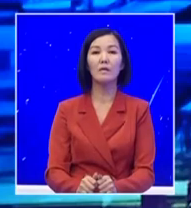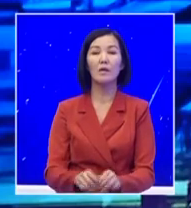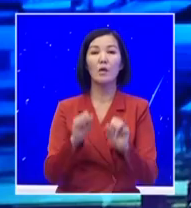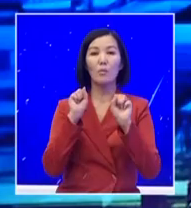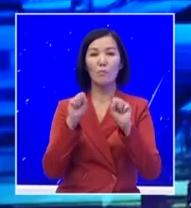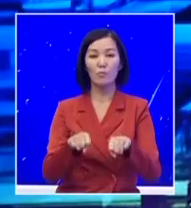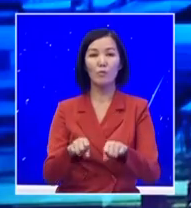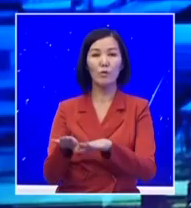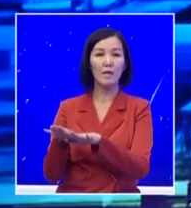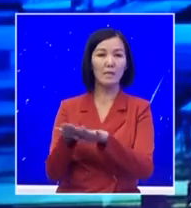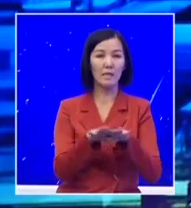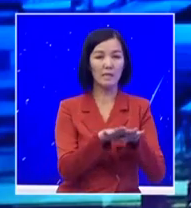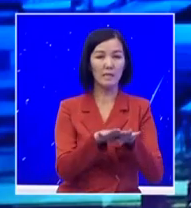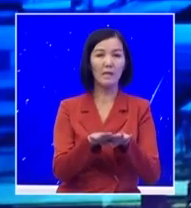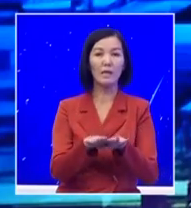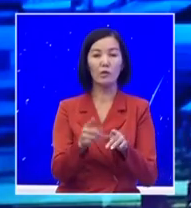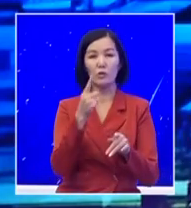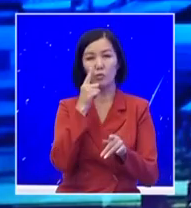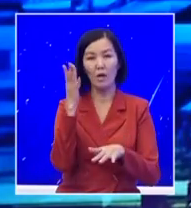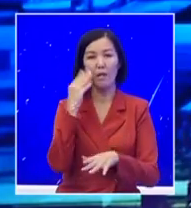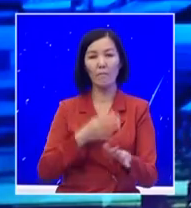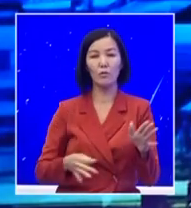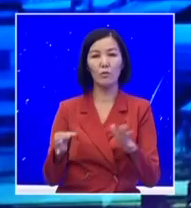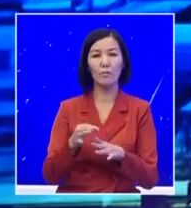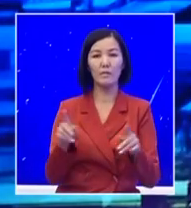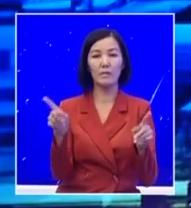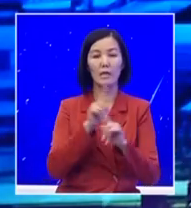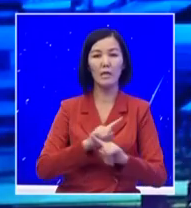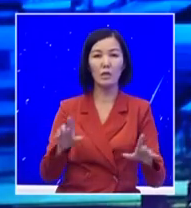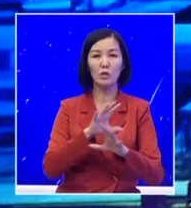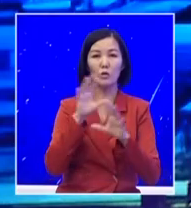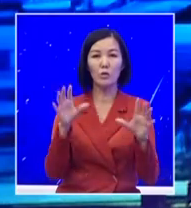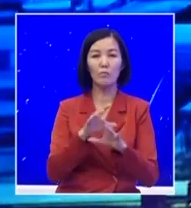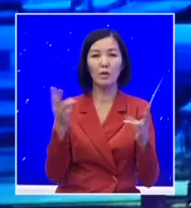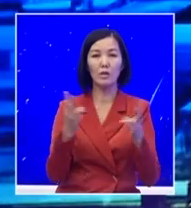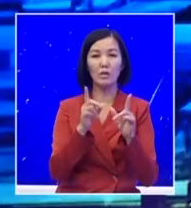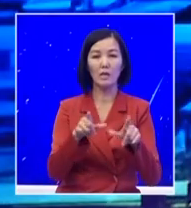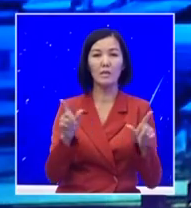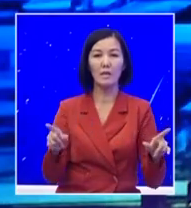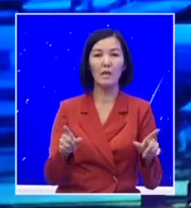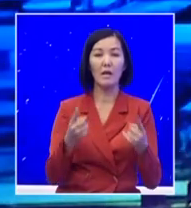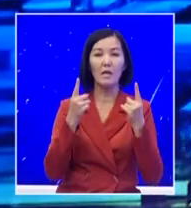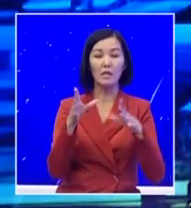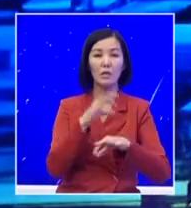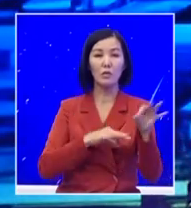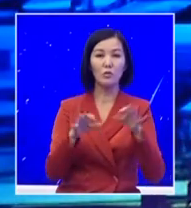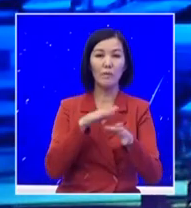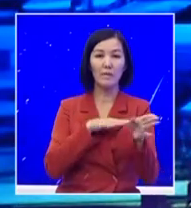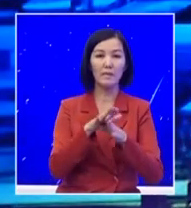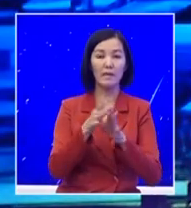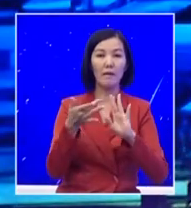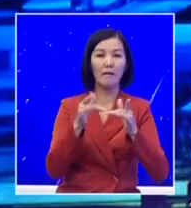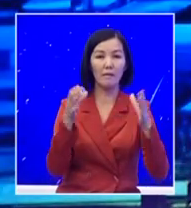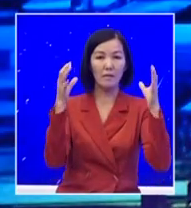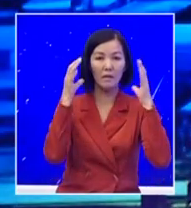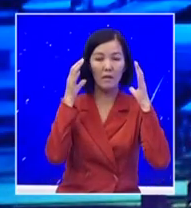Мүмкіндікпен теңдік егіз ұғым. Жуырда Алматы облысында ерекше күтімді қажет ететін жандарға арналған тың жоба іске асады. Интернет